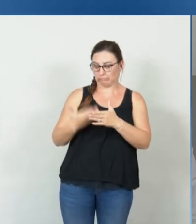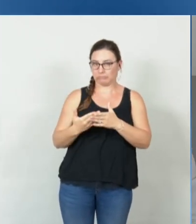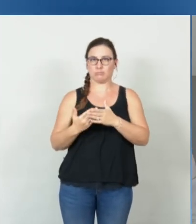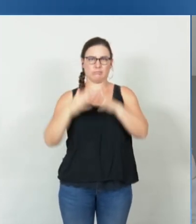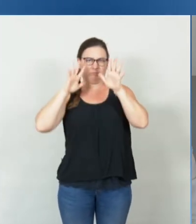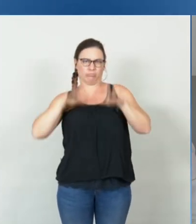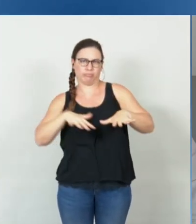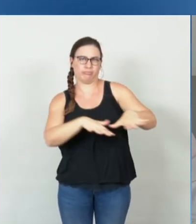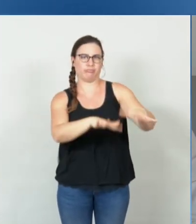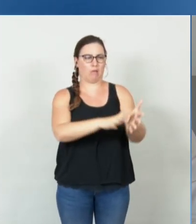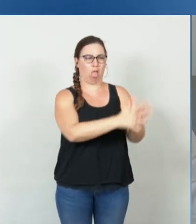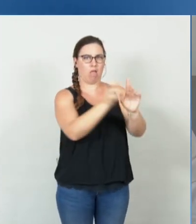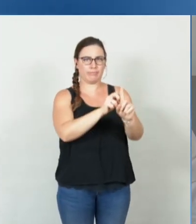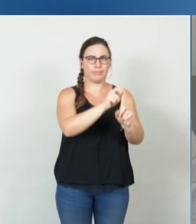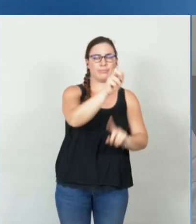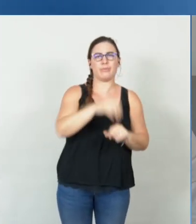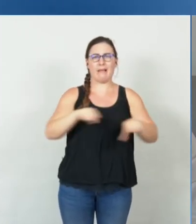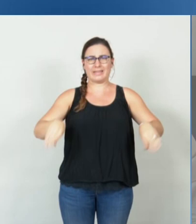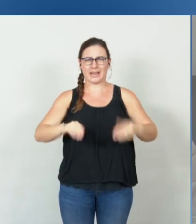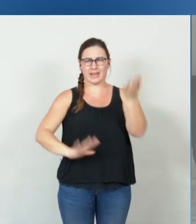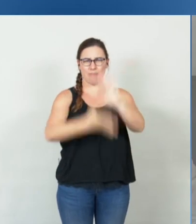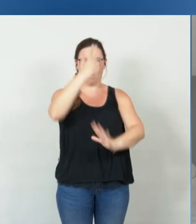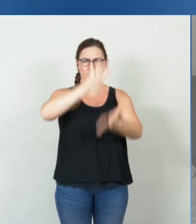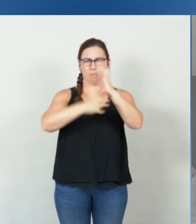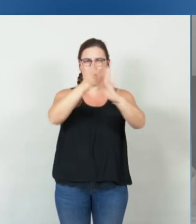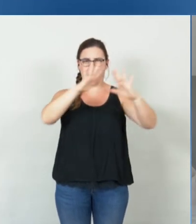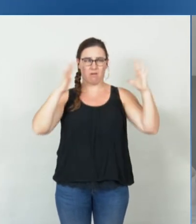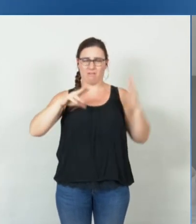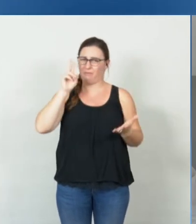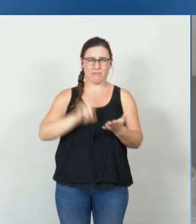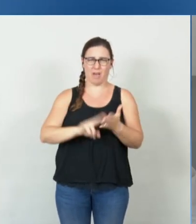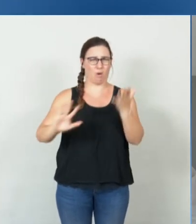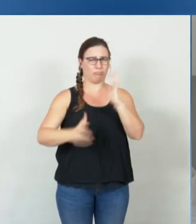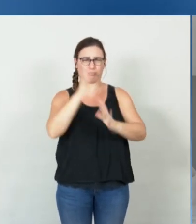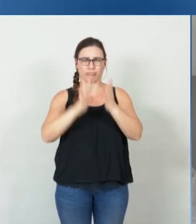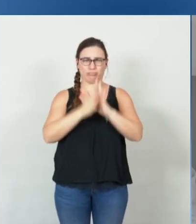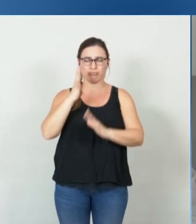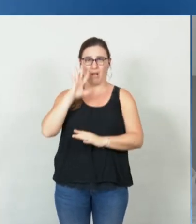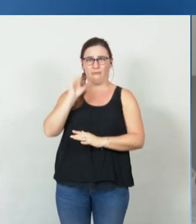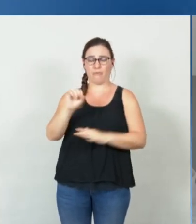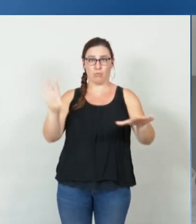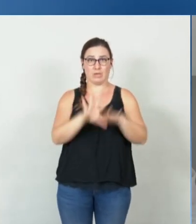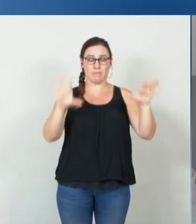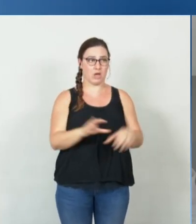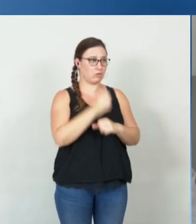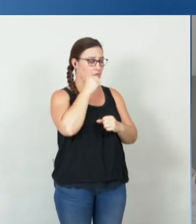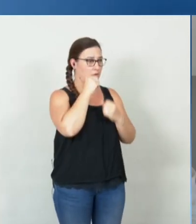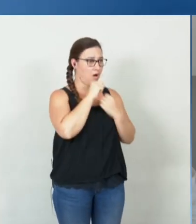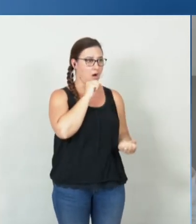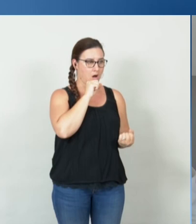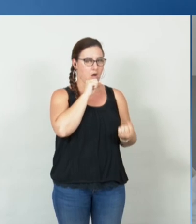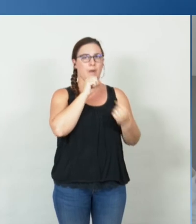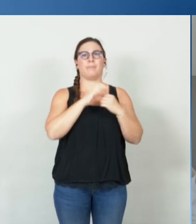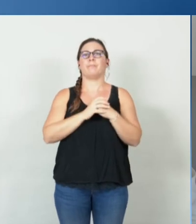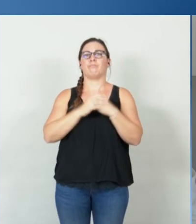se réchauffent que le Canada prend feu littéralement vous avez vu ces images impressionnantes le